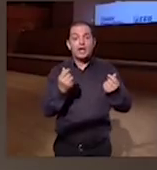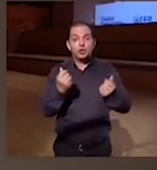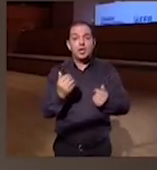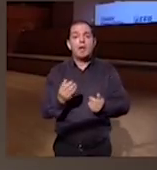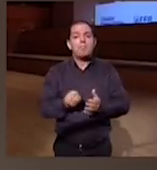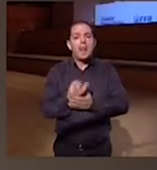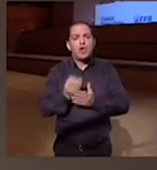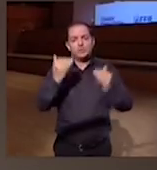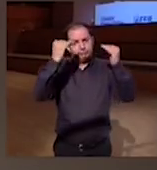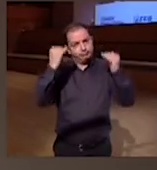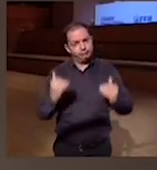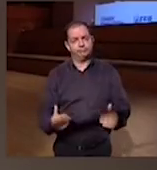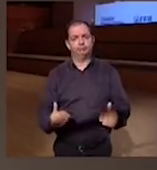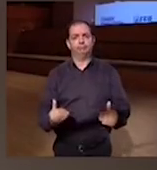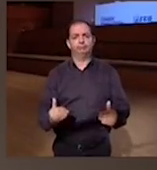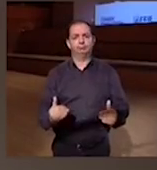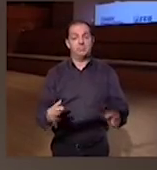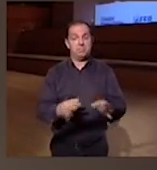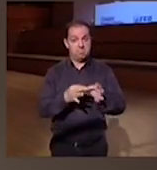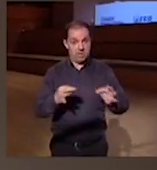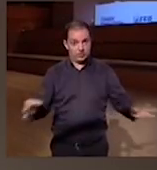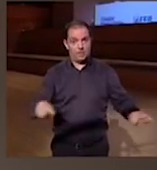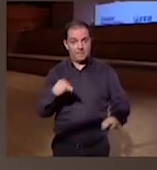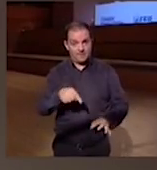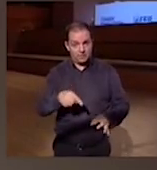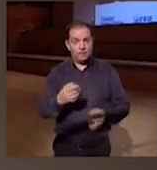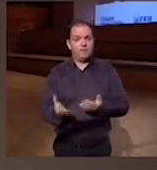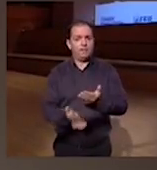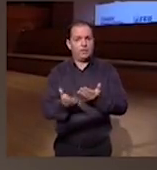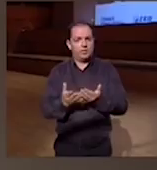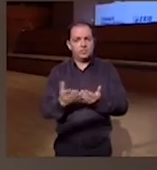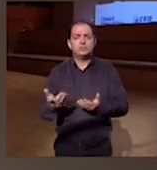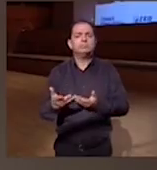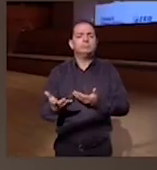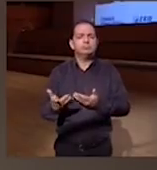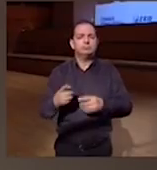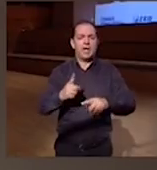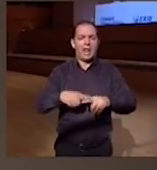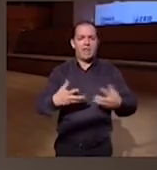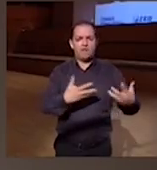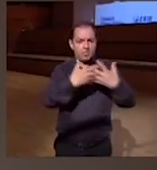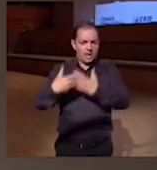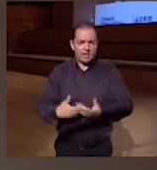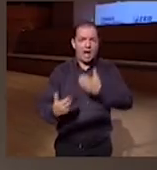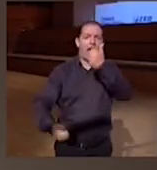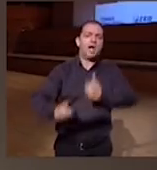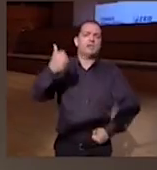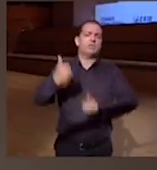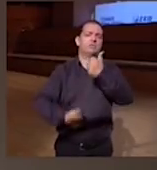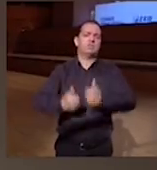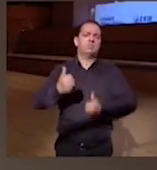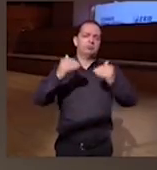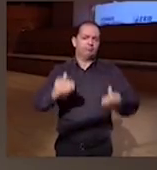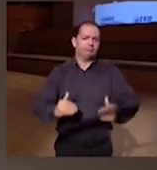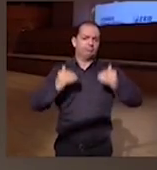παραγωγής τους. Το μέτρο θα βελτιώσει την ανταγωνιστικότητα της ελληνικής βιομηχανίας και σε συνδυασμό